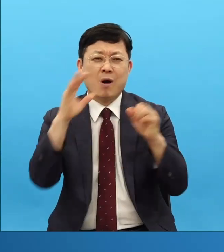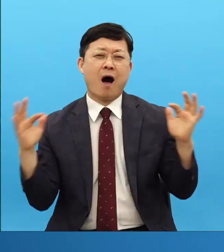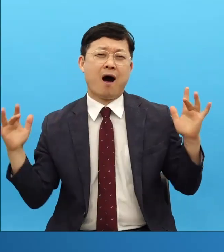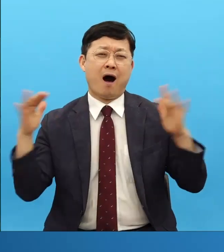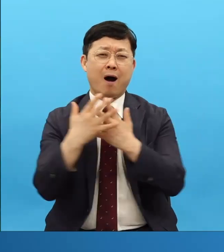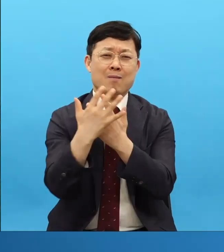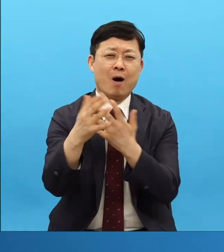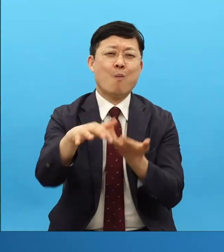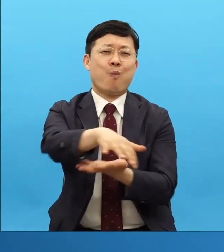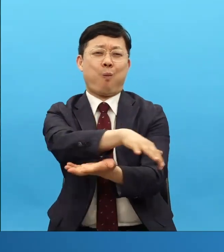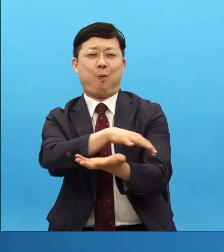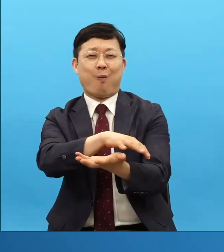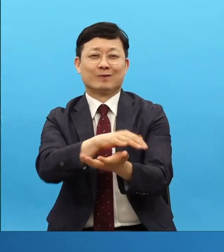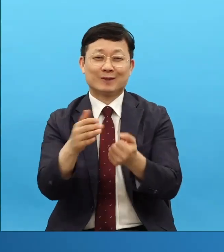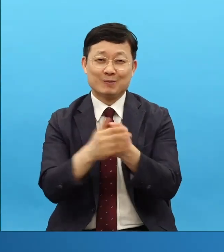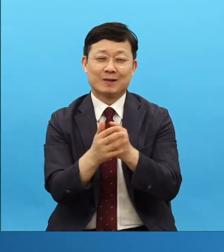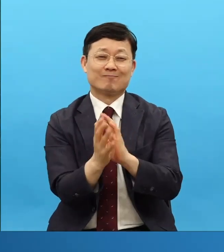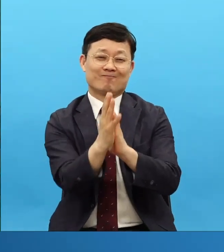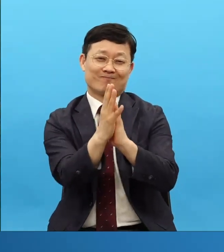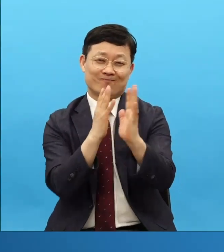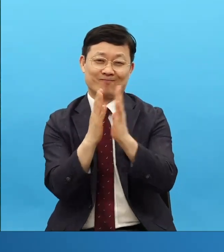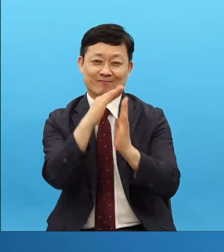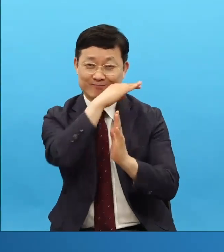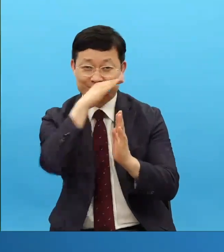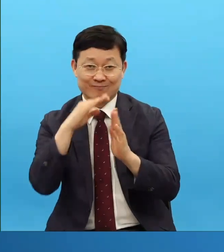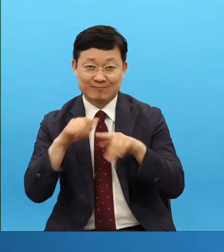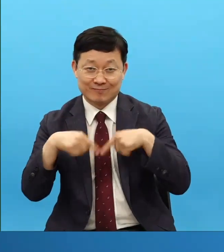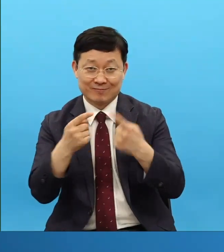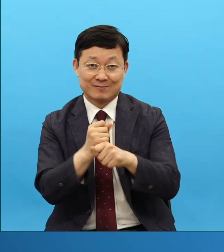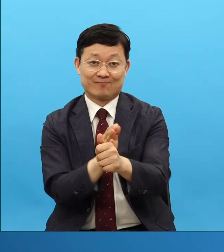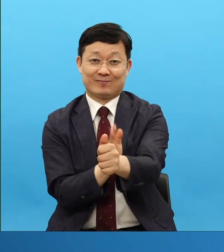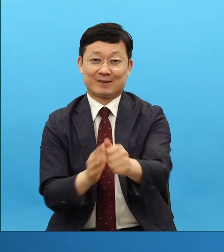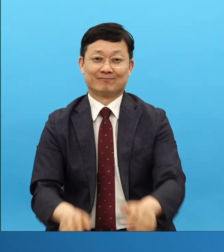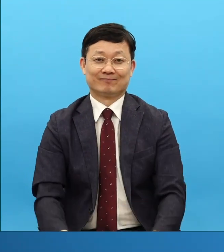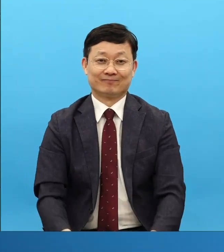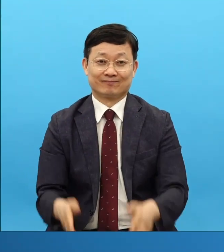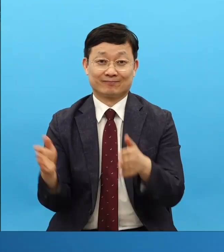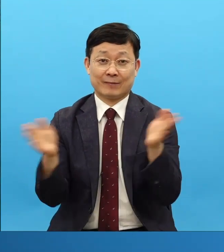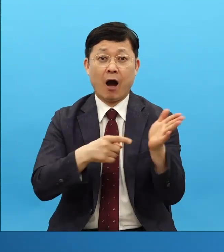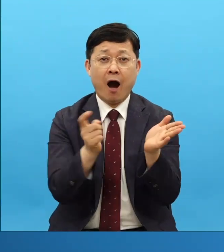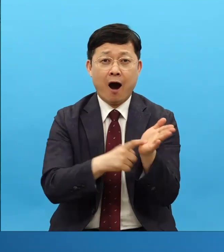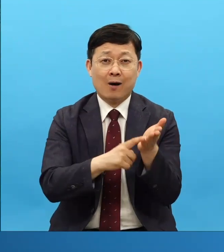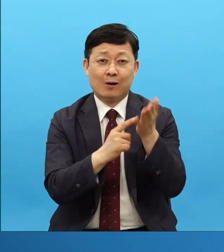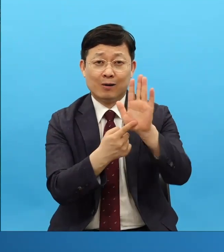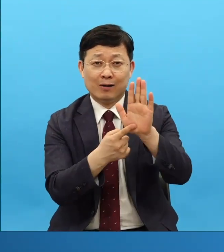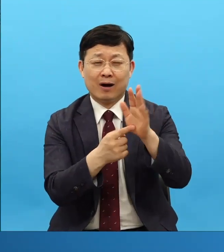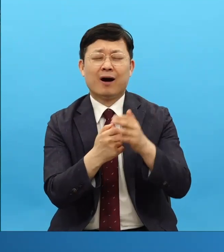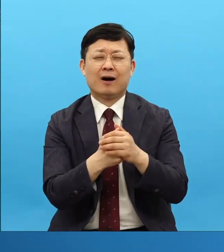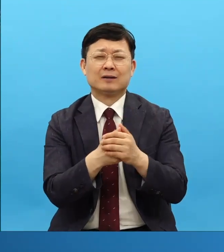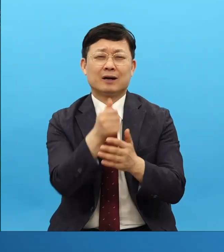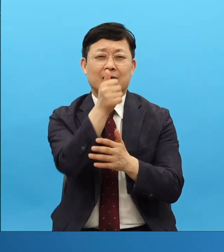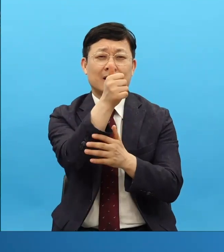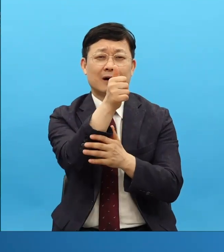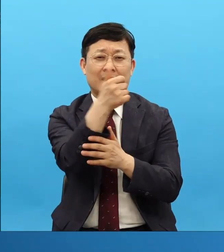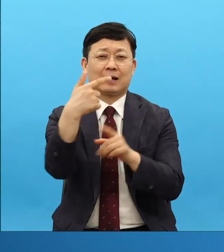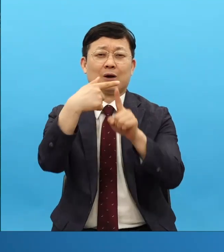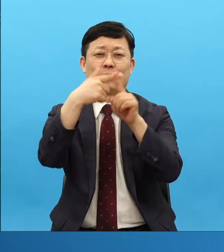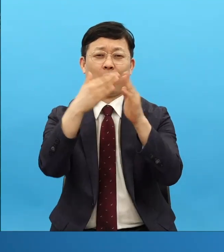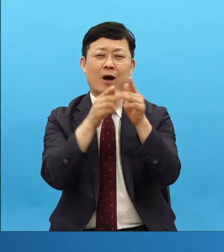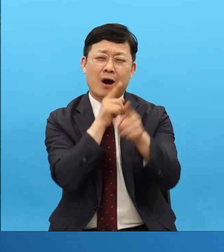여유를 가지고 질서정연하게 대회장에 입장해 주시기 바랍니다. 긴급 속보입니다. 메인타운인 하나교회는 5,000명을 끝으로